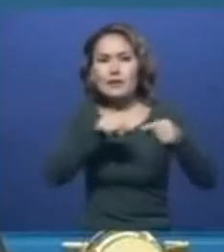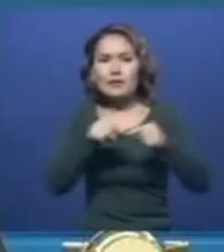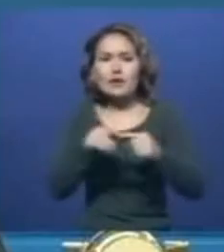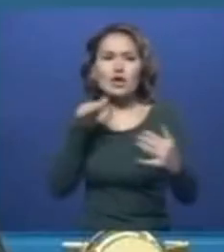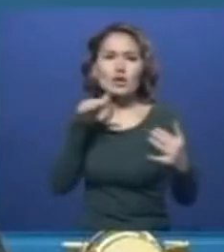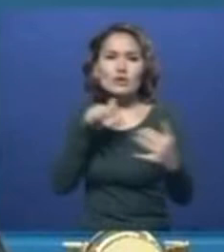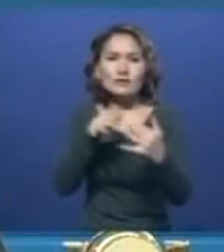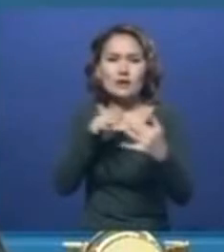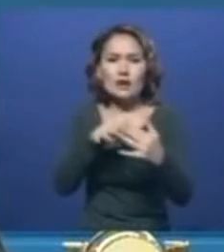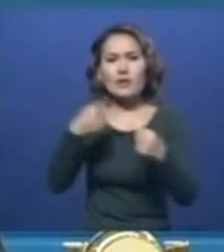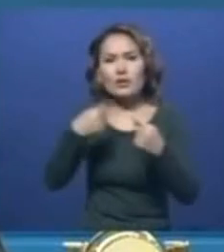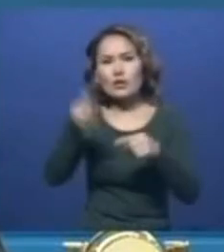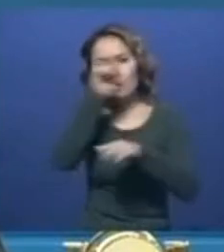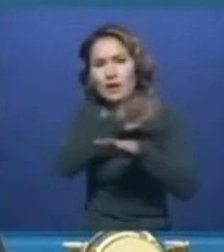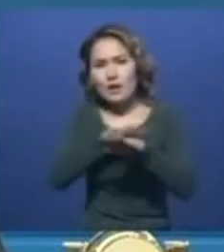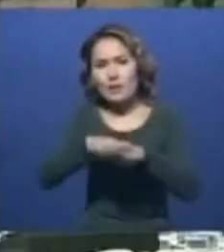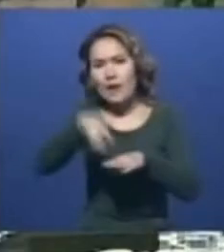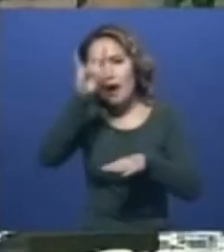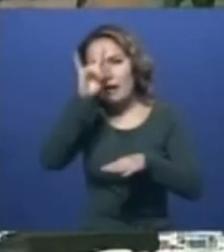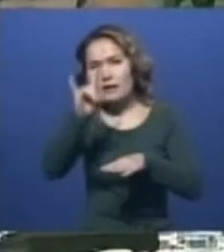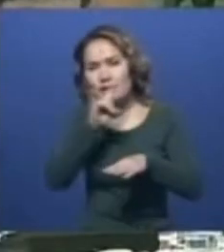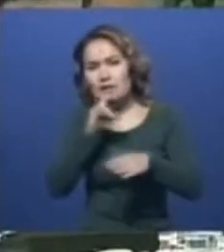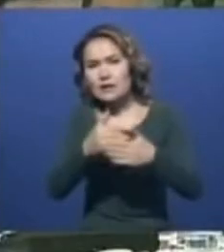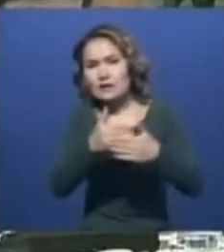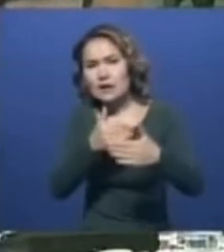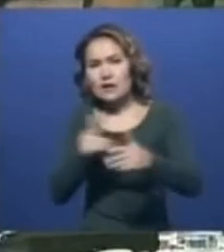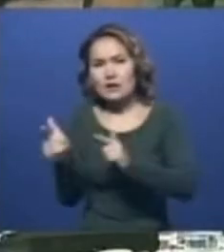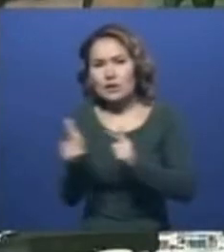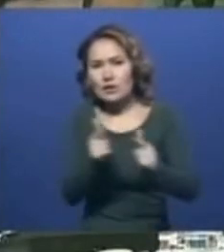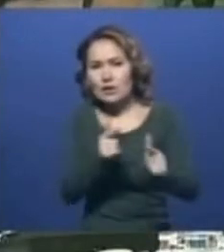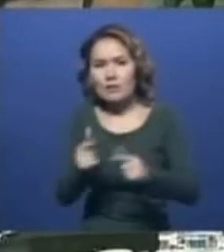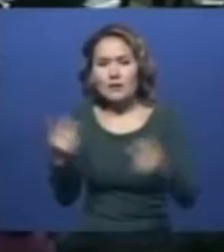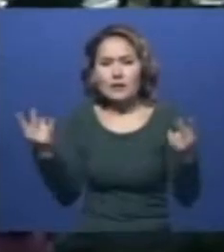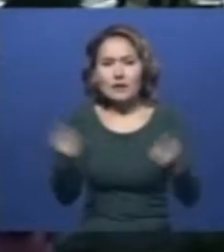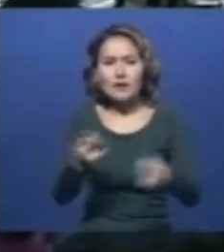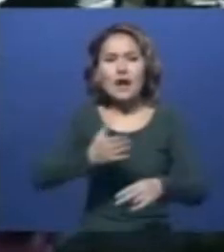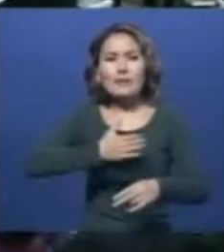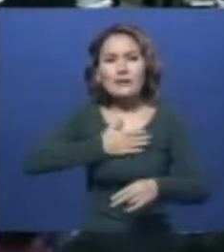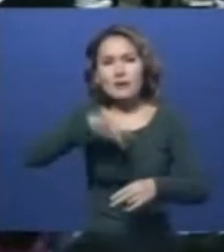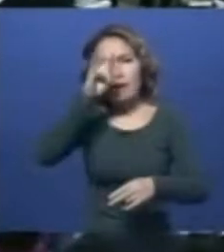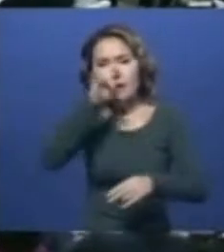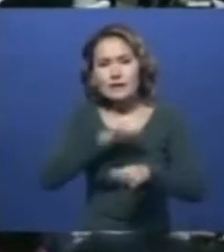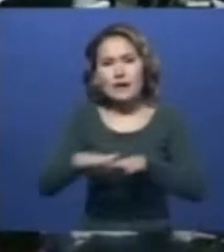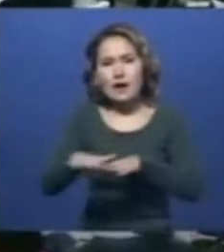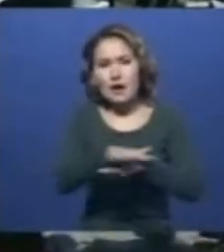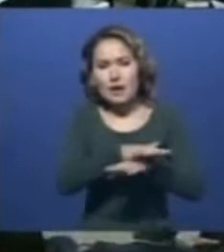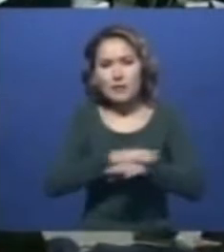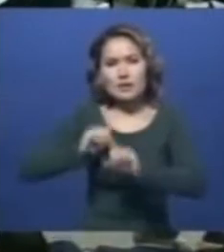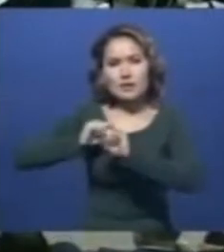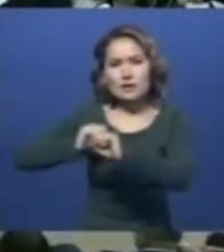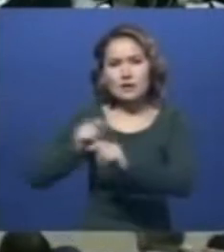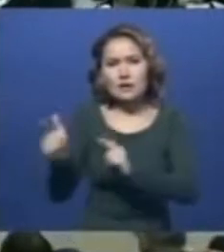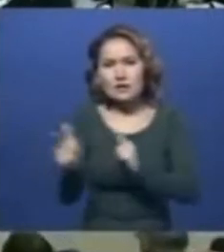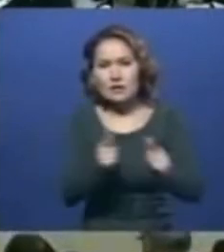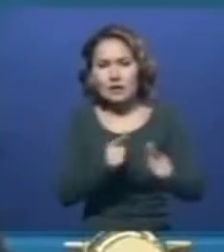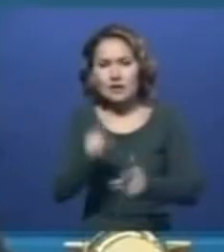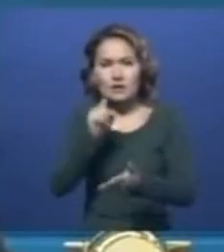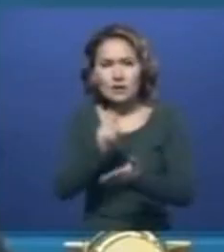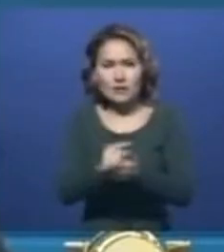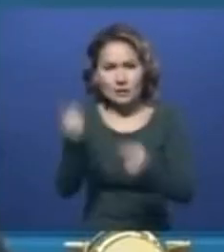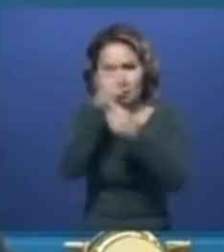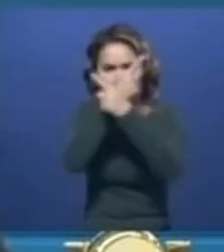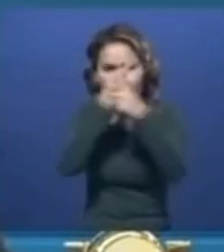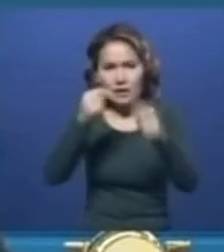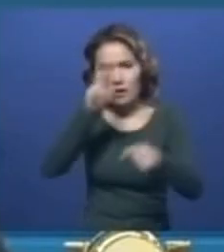баттанып отырған елдер кесірі Қазақстанда да айналып өтпейтіні айдан анық. Сондықтан еліміз кезгелген жағдайға сақадай сай дайын болу керектігін